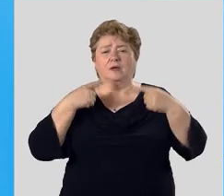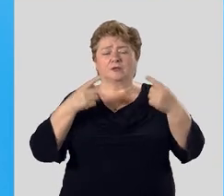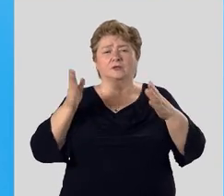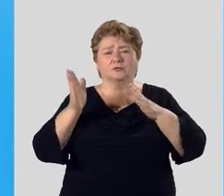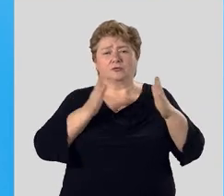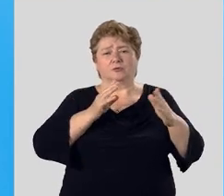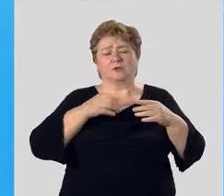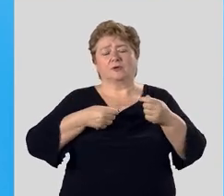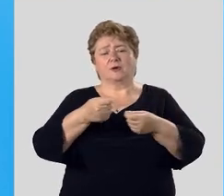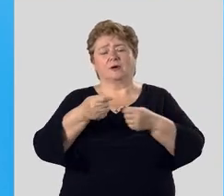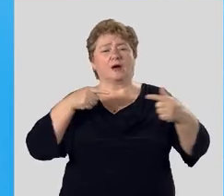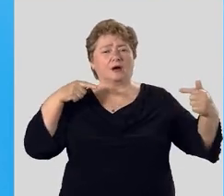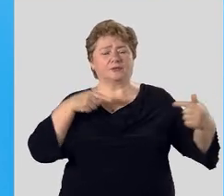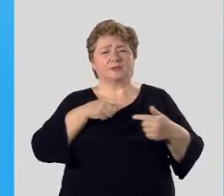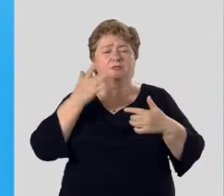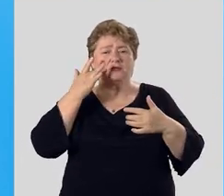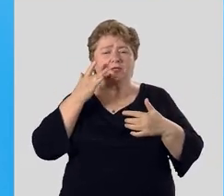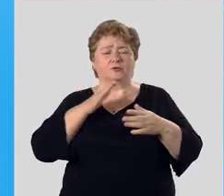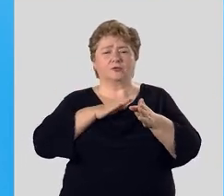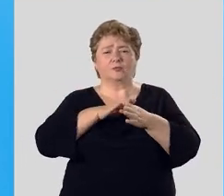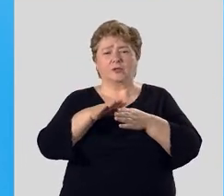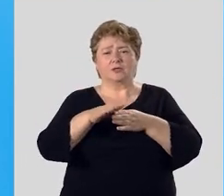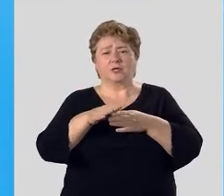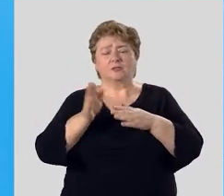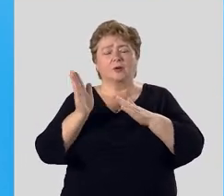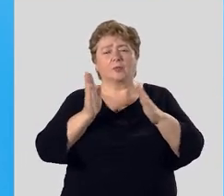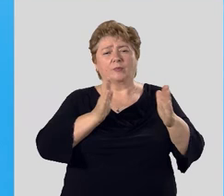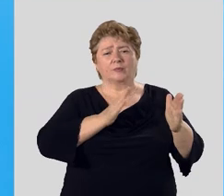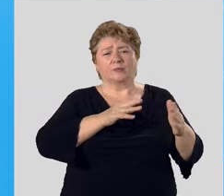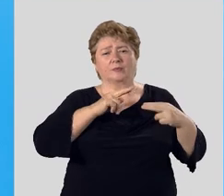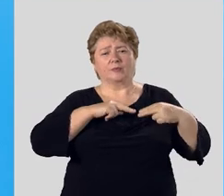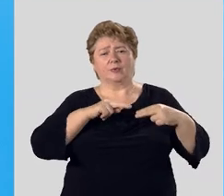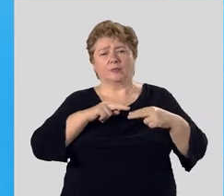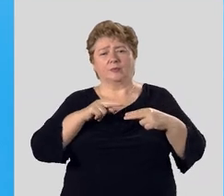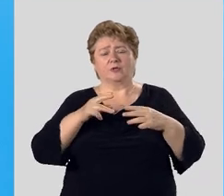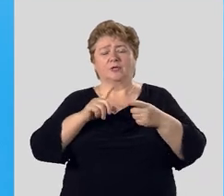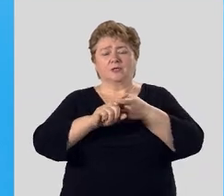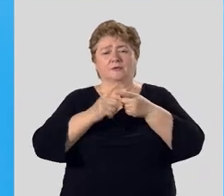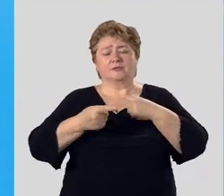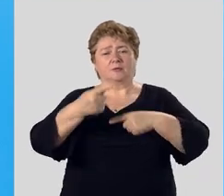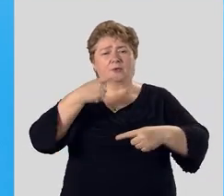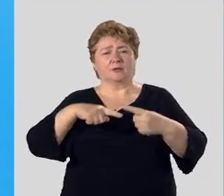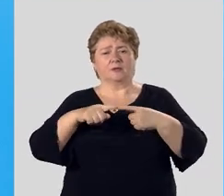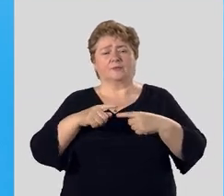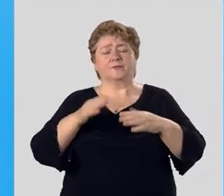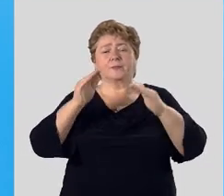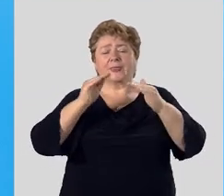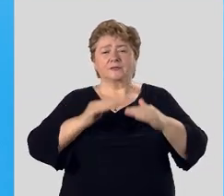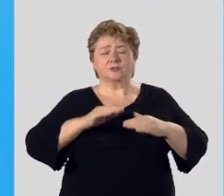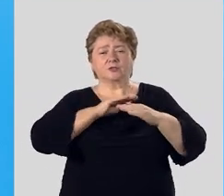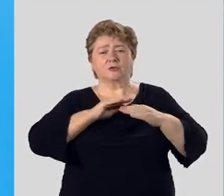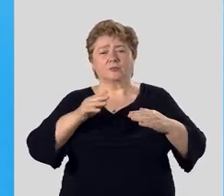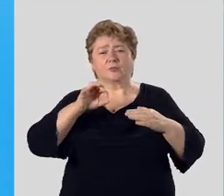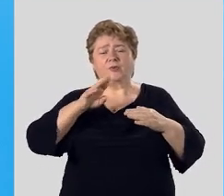систему координации, которая осуществляется по принципу обратной связи. Снижение